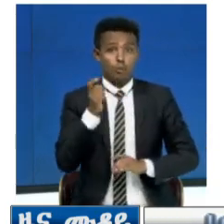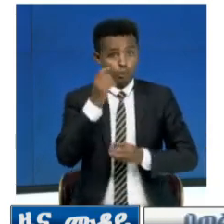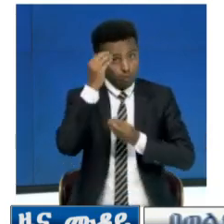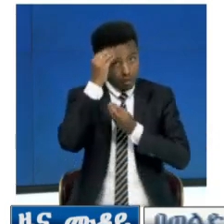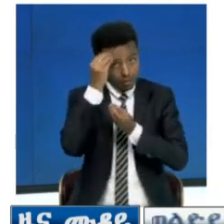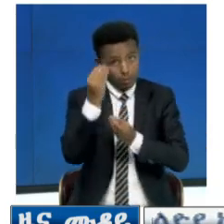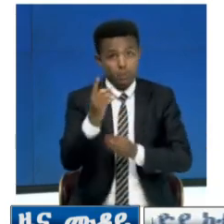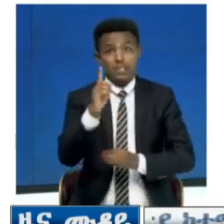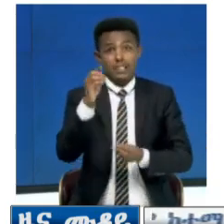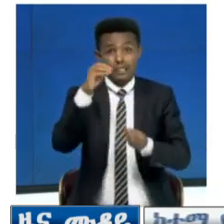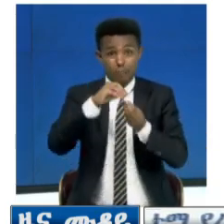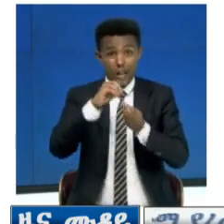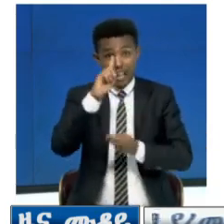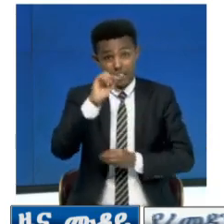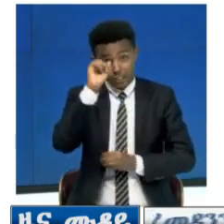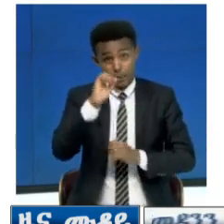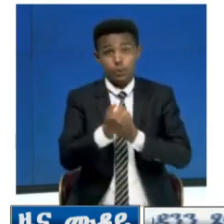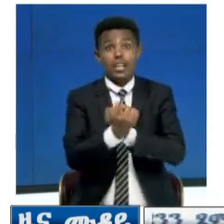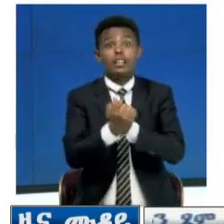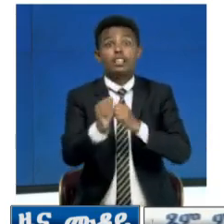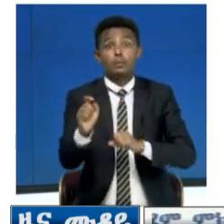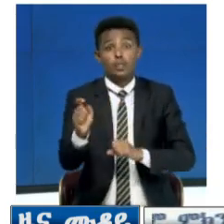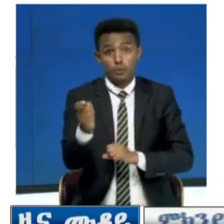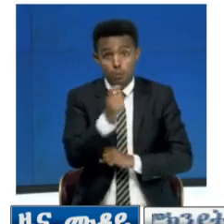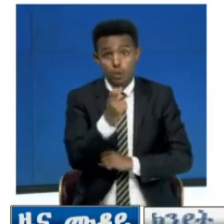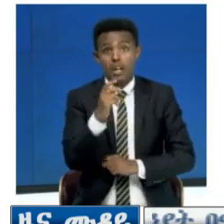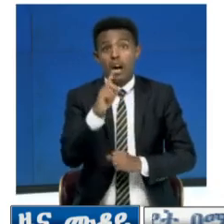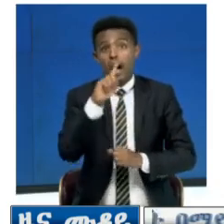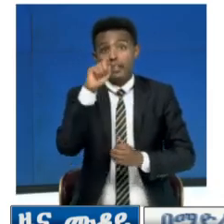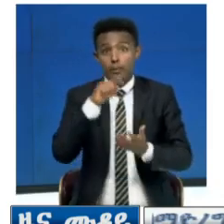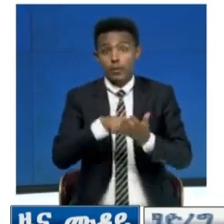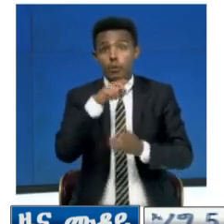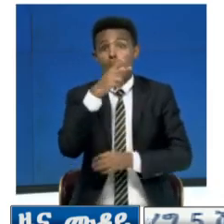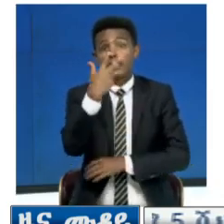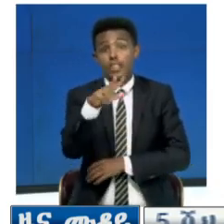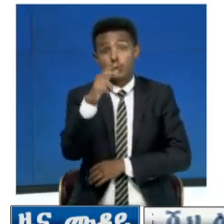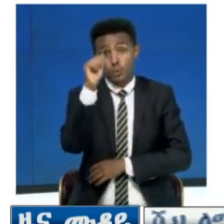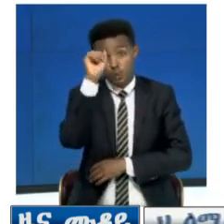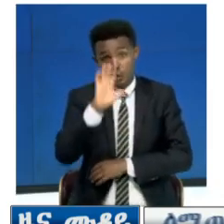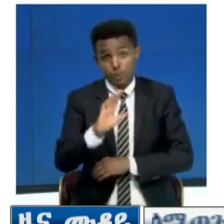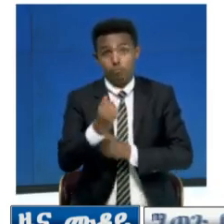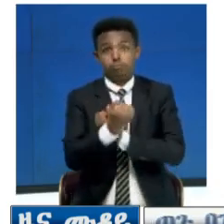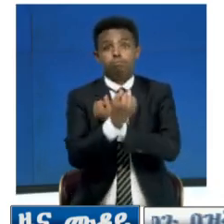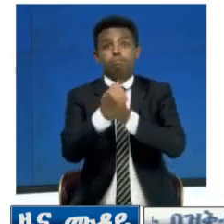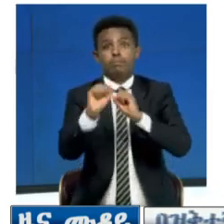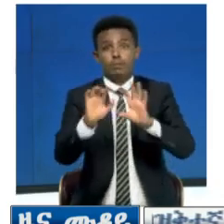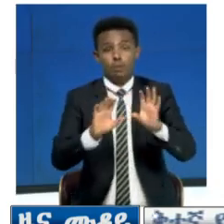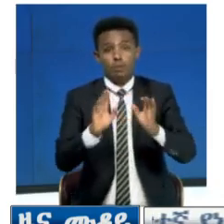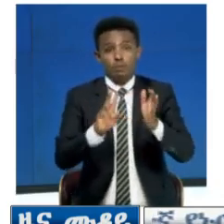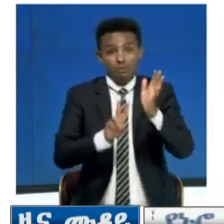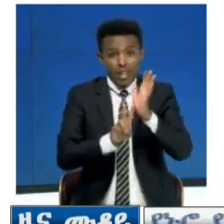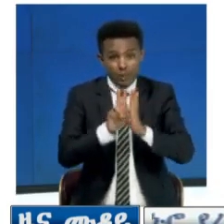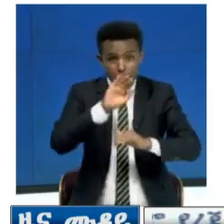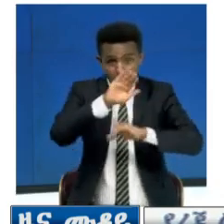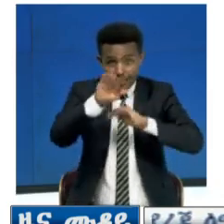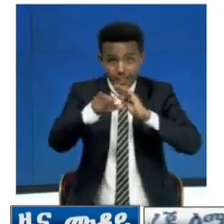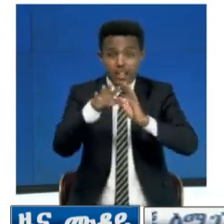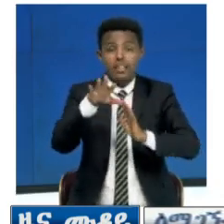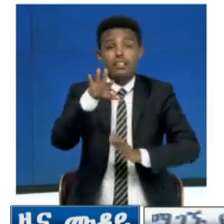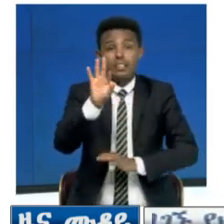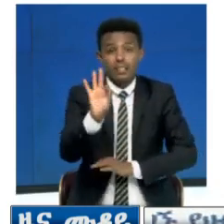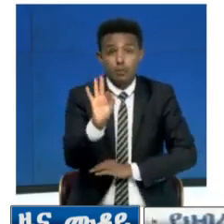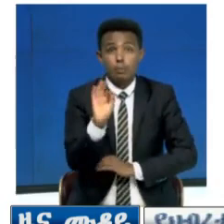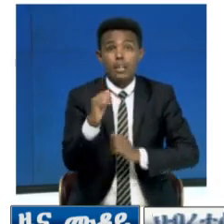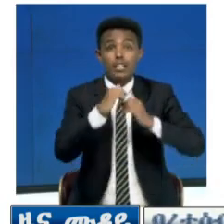ተጨማሪ አንድ ሰው ያገገሙ ሲሆን እስካሁን 113 ሰዎች ከበሽታው አገግመዋል። በአጠቃላይ ቫይረሱ ተገኝቶባቸው በለይቶ ሕክምና ውስጥ ያሉ